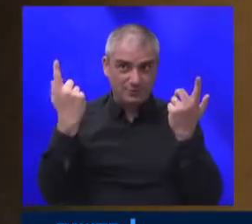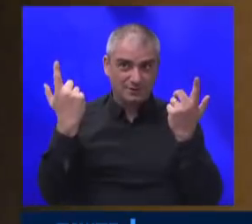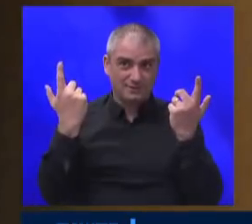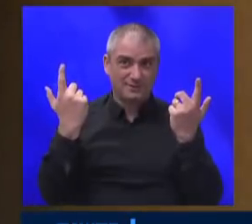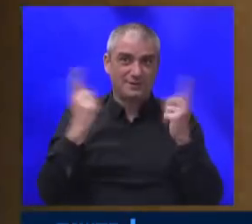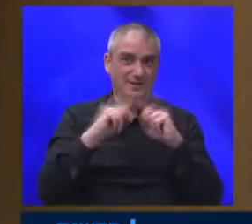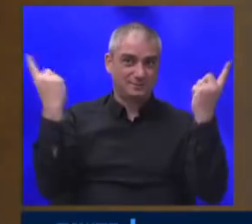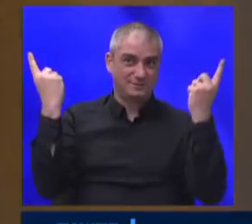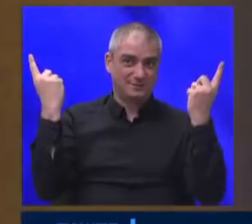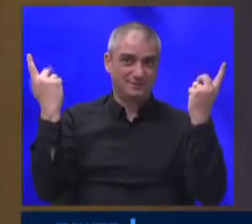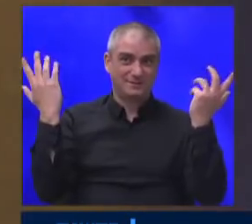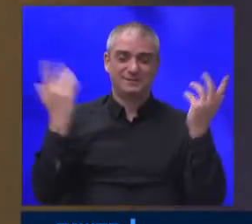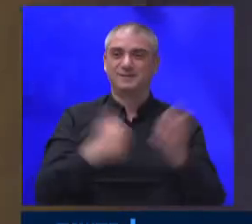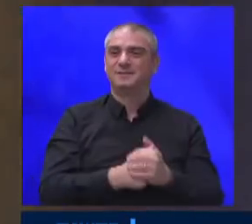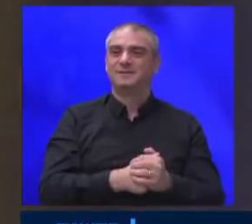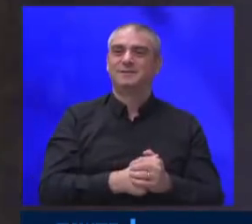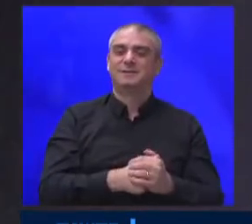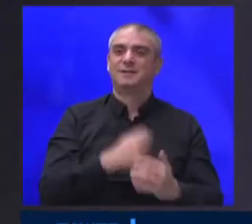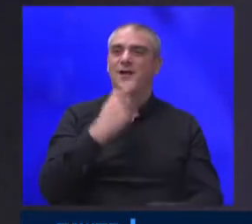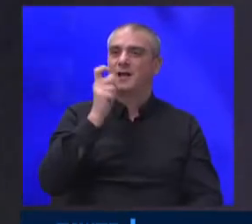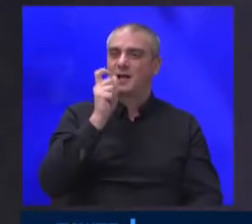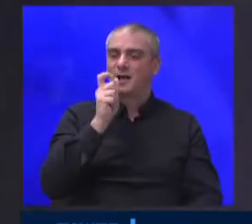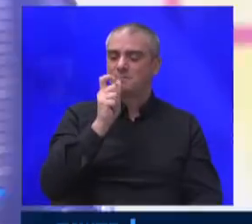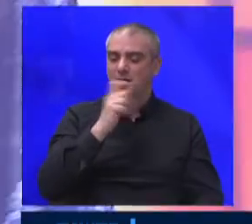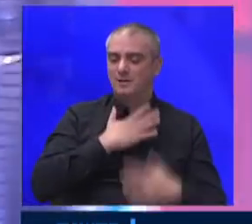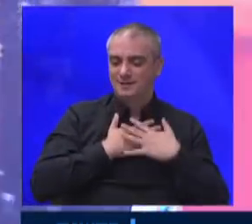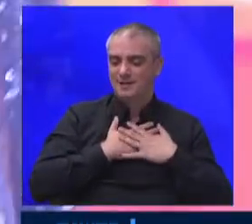אבסורד. המילים מרגיעות